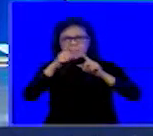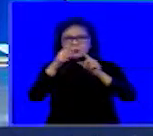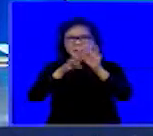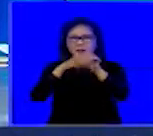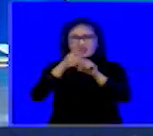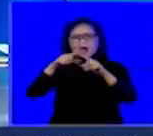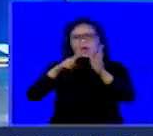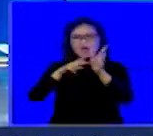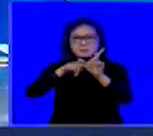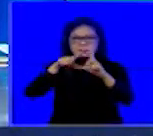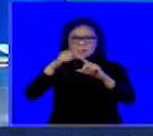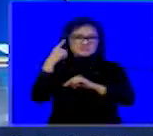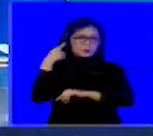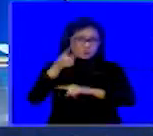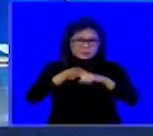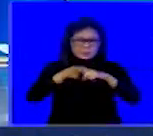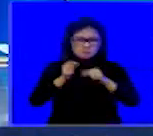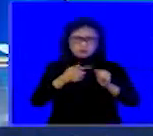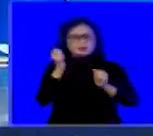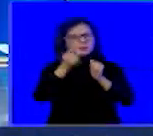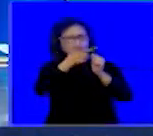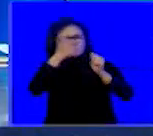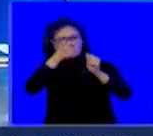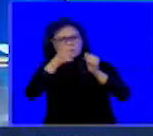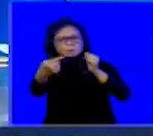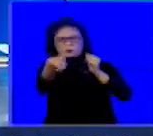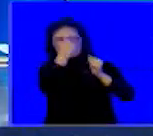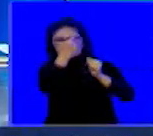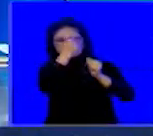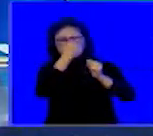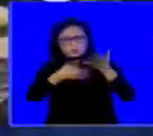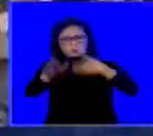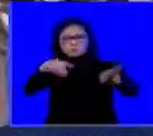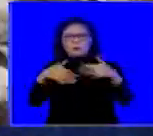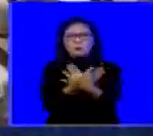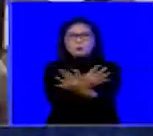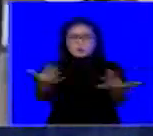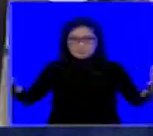terpaksa menembakkan gas air mata dan semprotan water cannon untuk membubarkan massa.